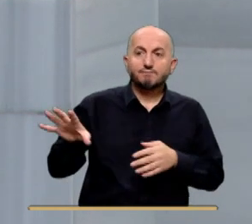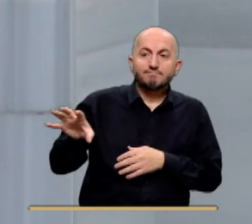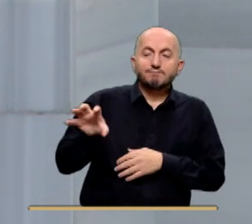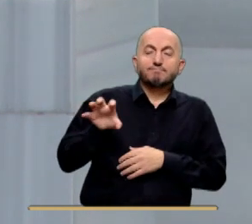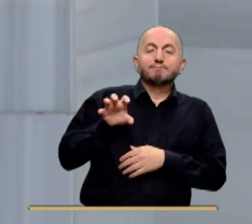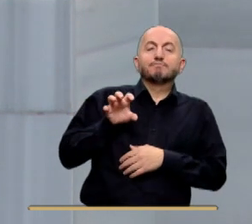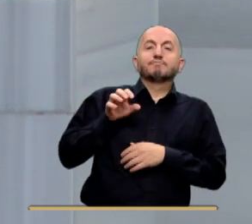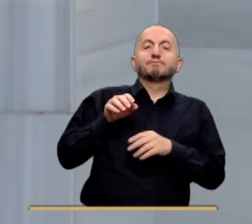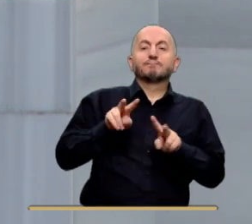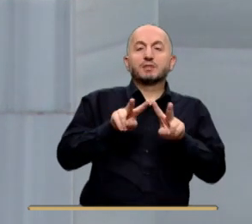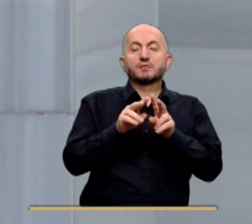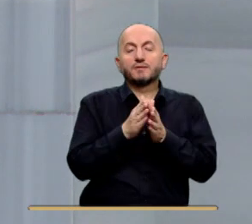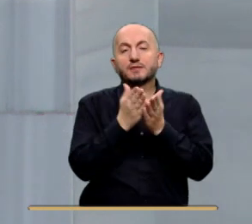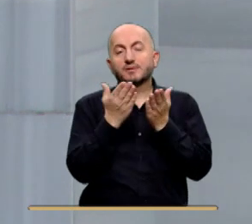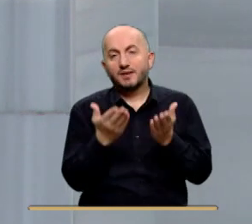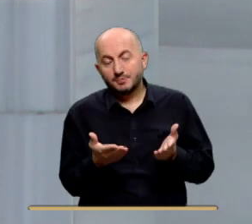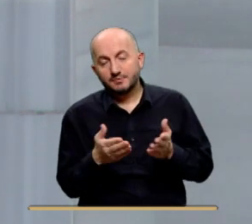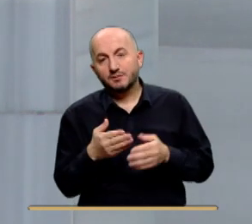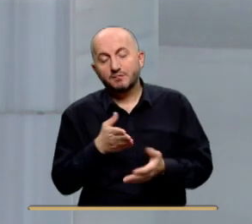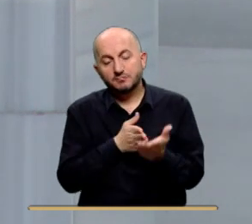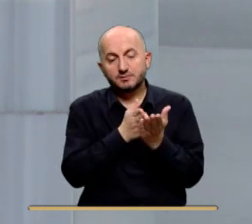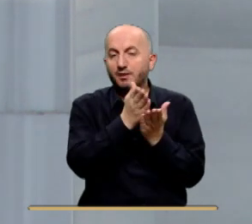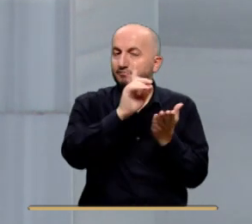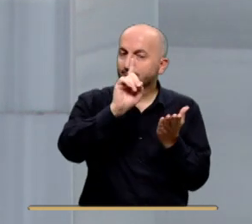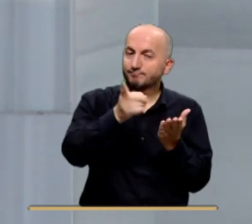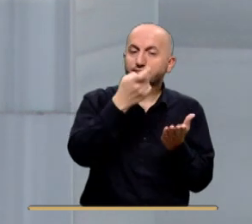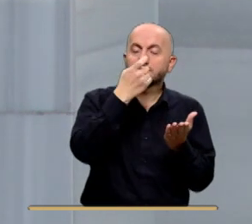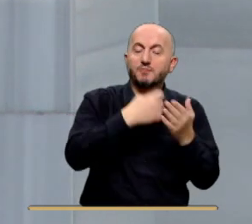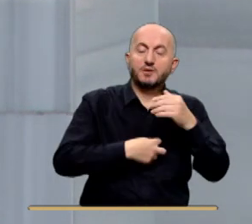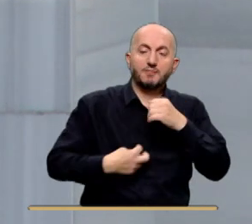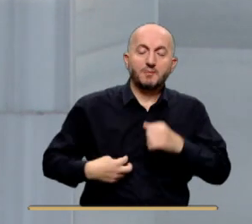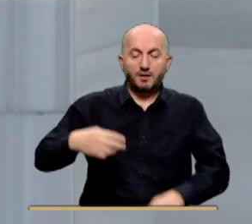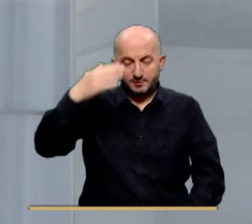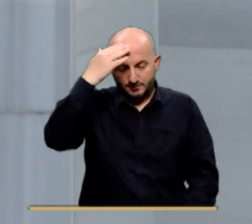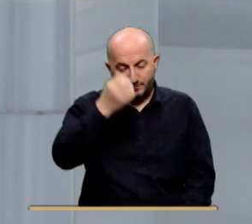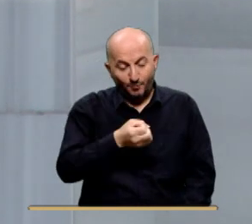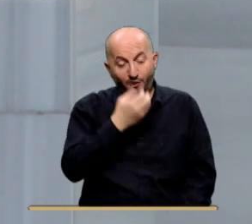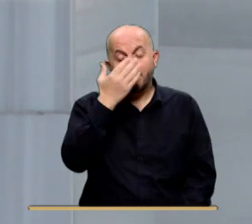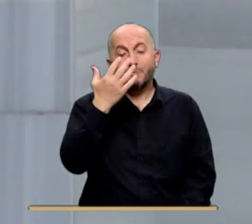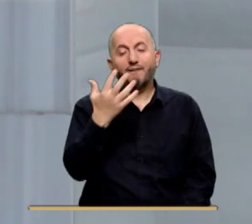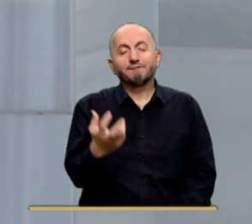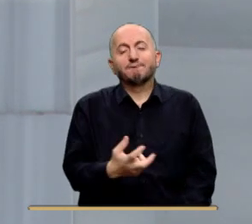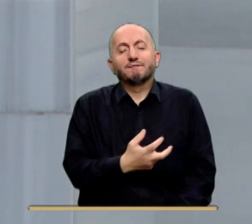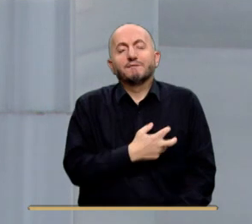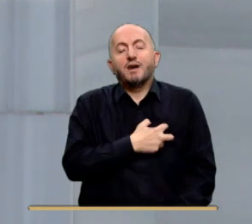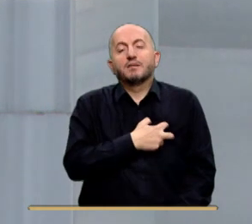Mesnevi'den, biliyorsunuz hidayete eriyor. Peygamberimiz Hazreti Muhammed'e o kadar aşık